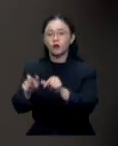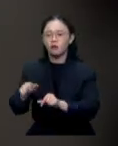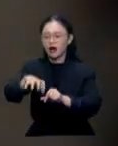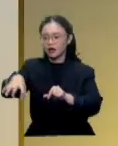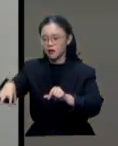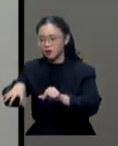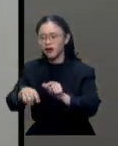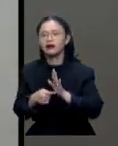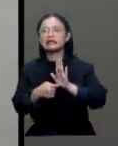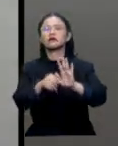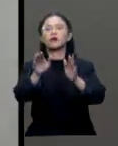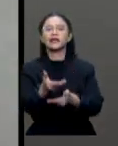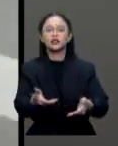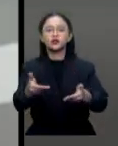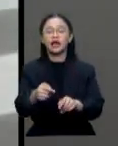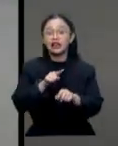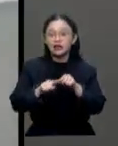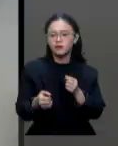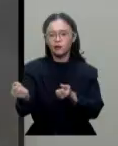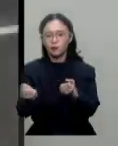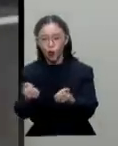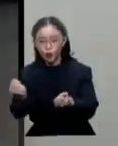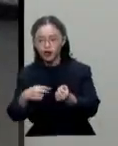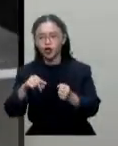dilaporkan dalam LHKPN termasuk mobil mewah yang menjadi